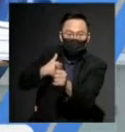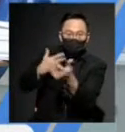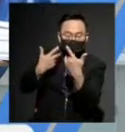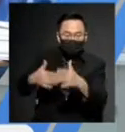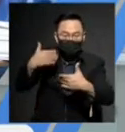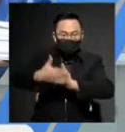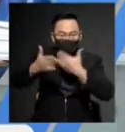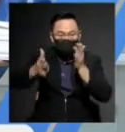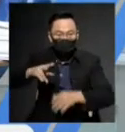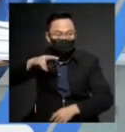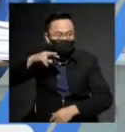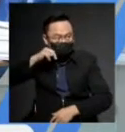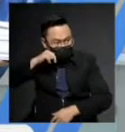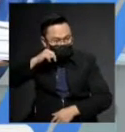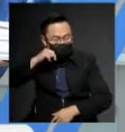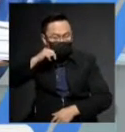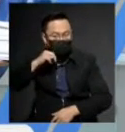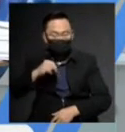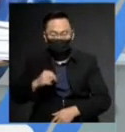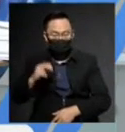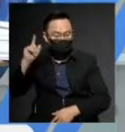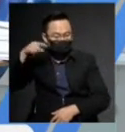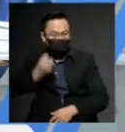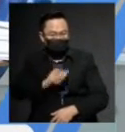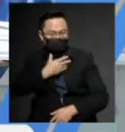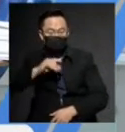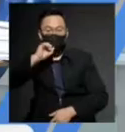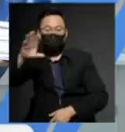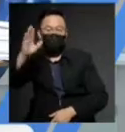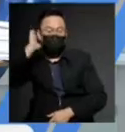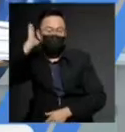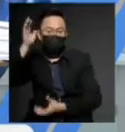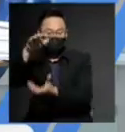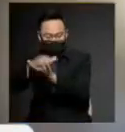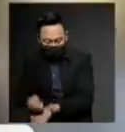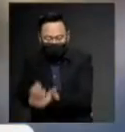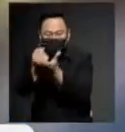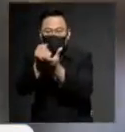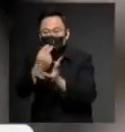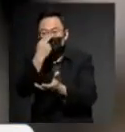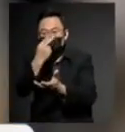าห้องน้ำไปเห็นหรือเปล่าออกไปบอกแฟน ค่ะ ไปดูเหตุการณ์ค่ะ